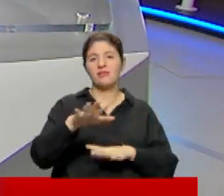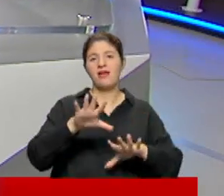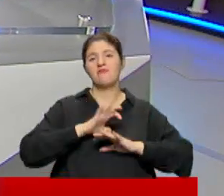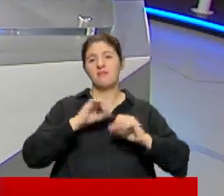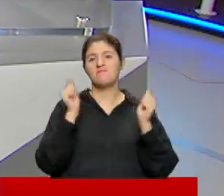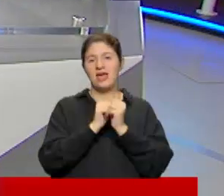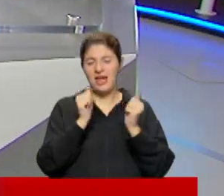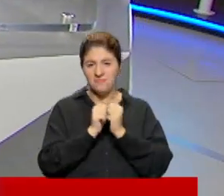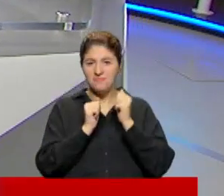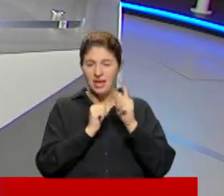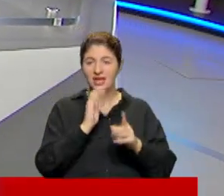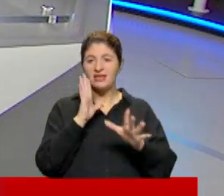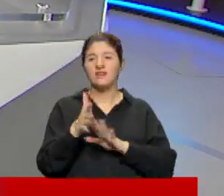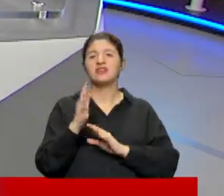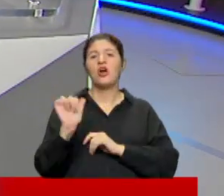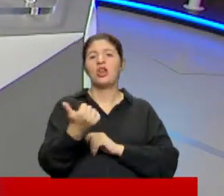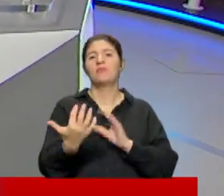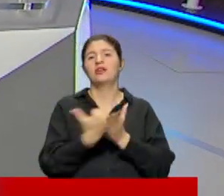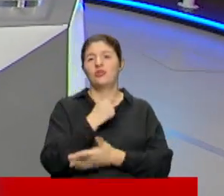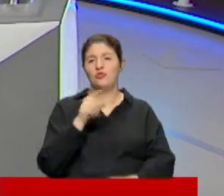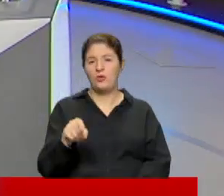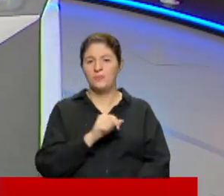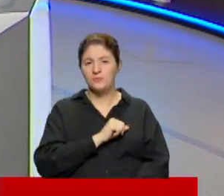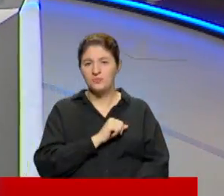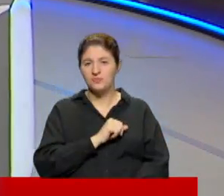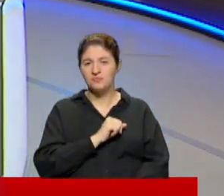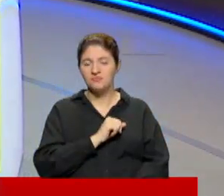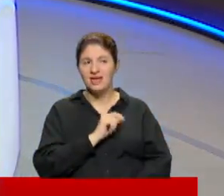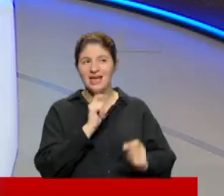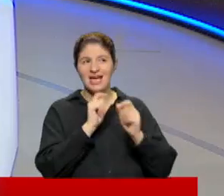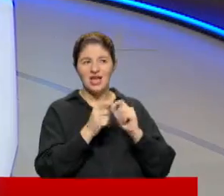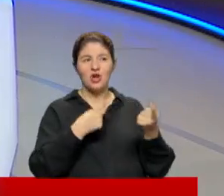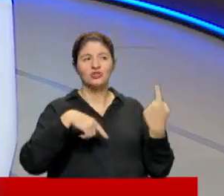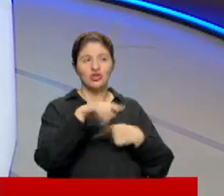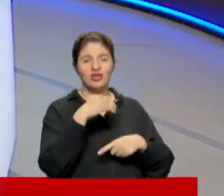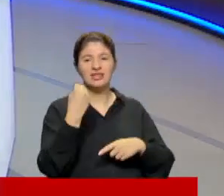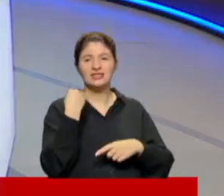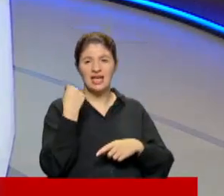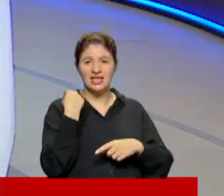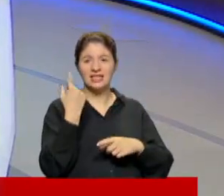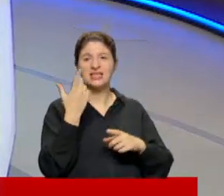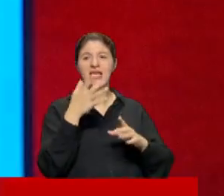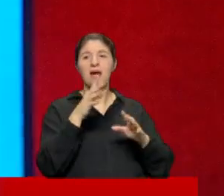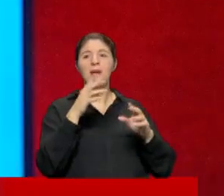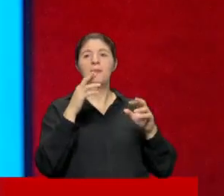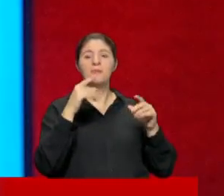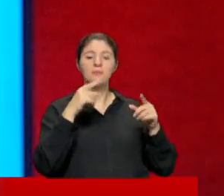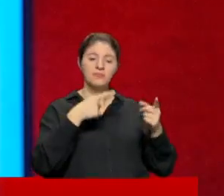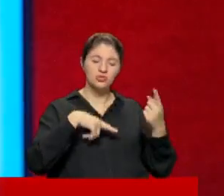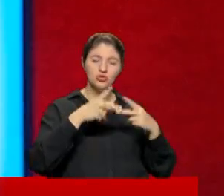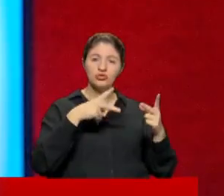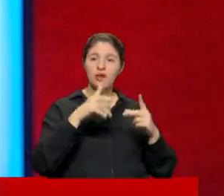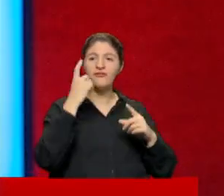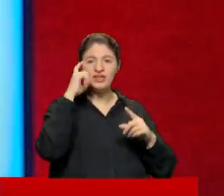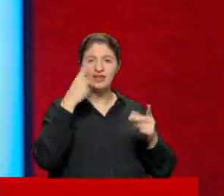etkisiyle daha fazla önem kazanmaktadır dönüşüm paradigmalar zirvesinde Çok